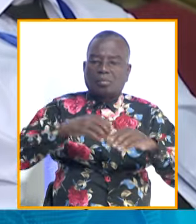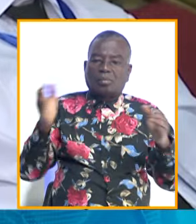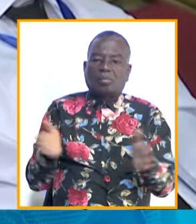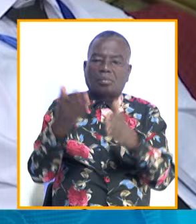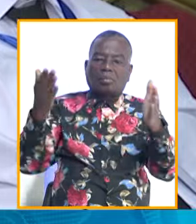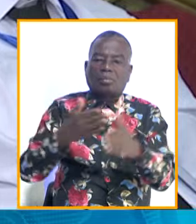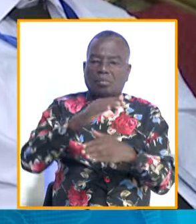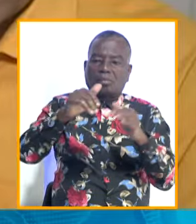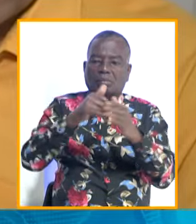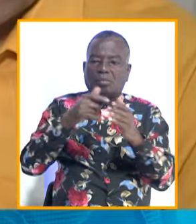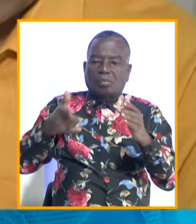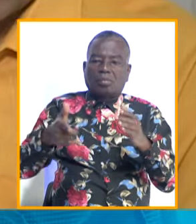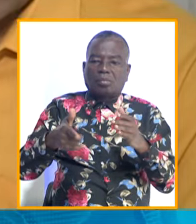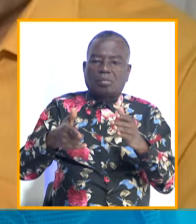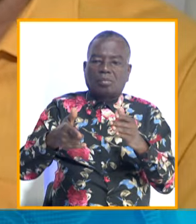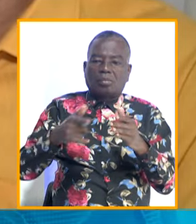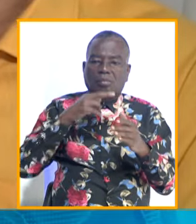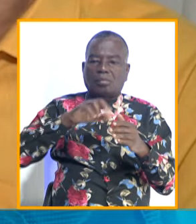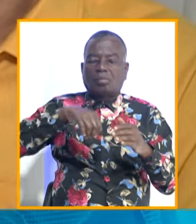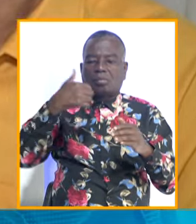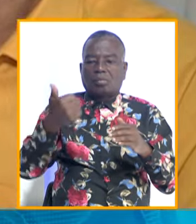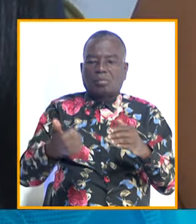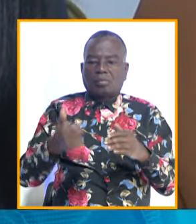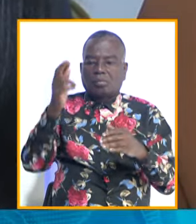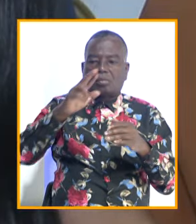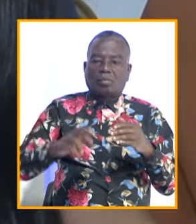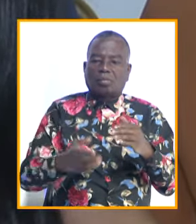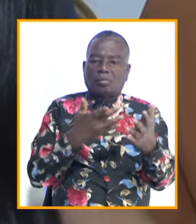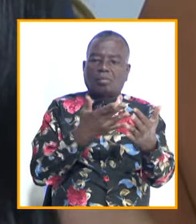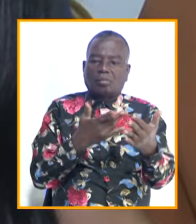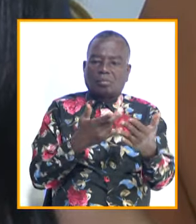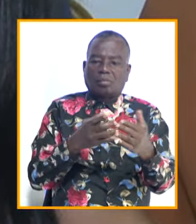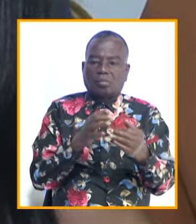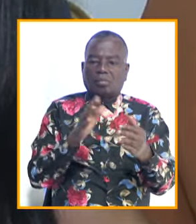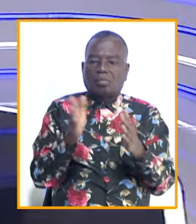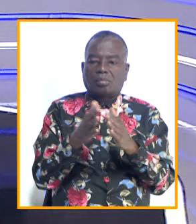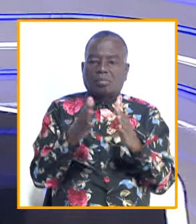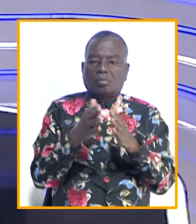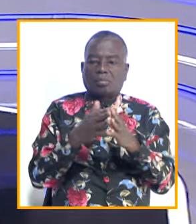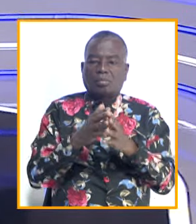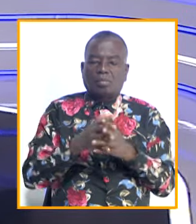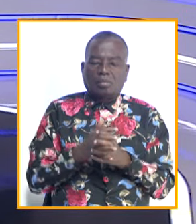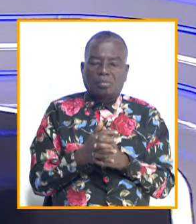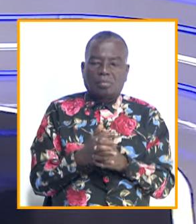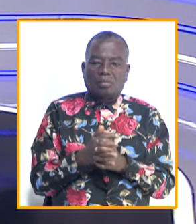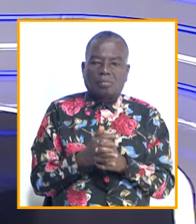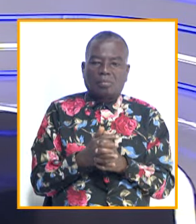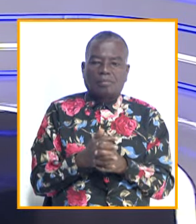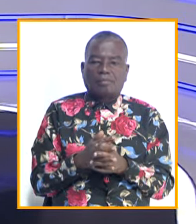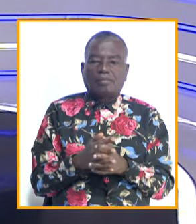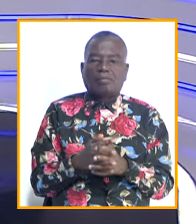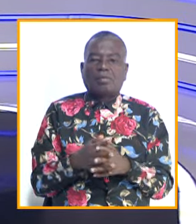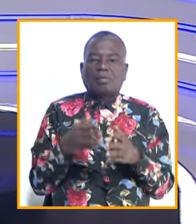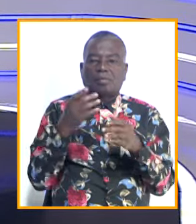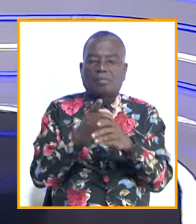optimale des ressources médicales disponibles sont entre autres les résultats attendus de cette rencontre. Nous parlons à présent du développement